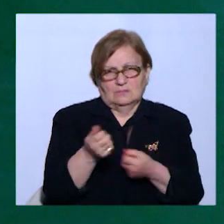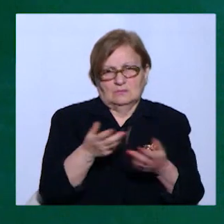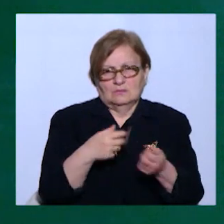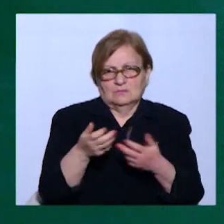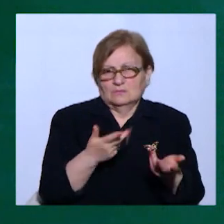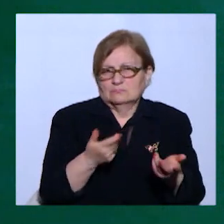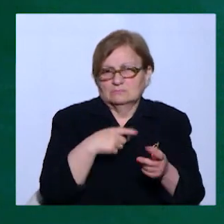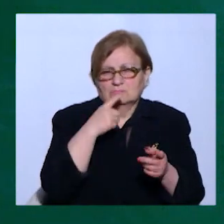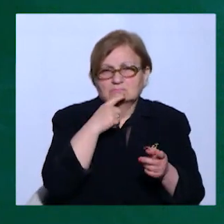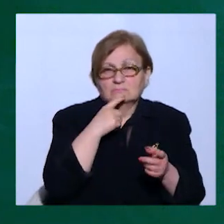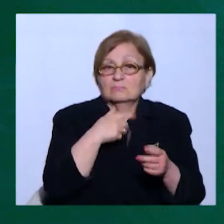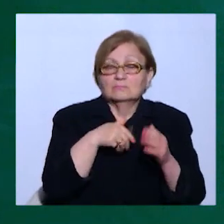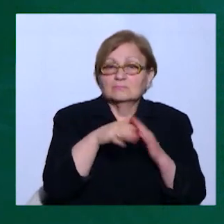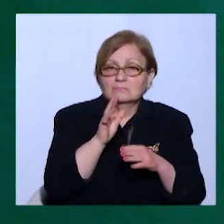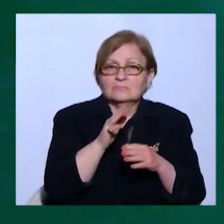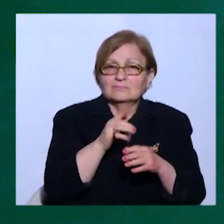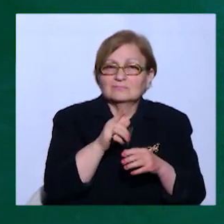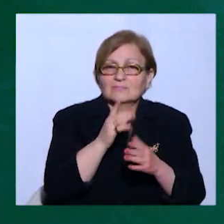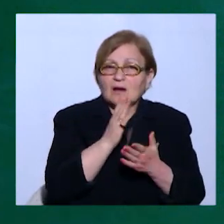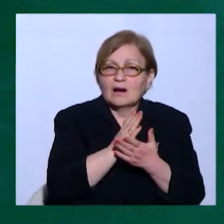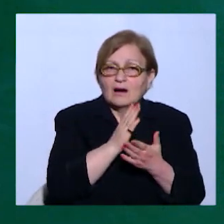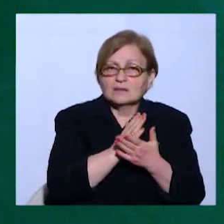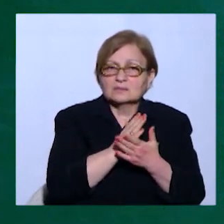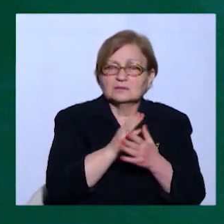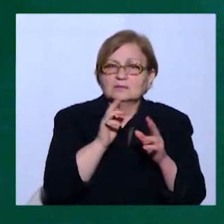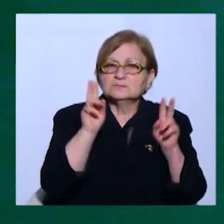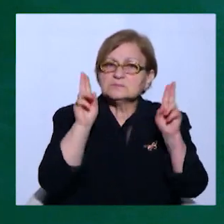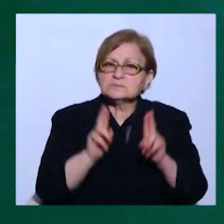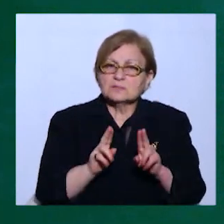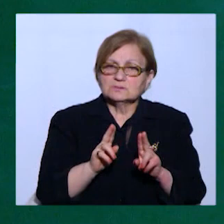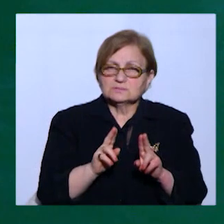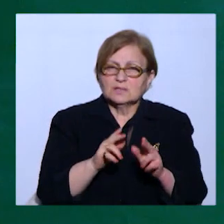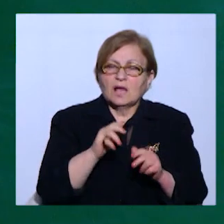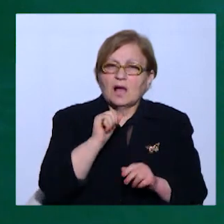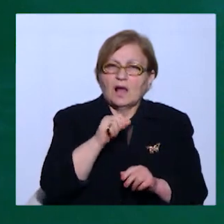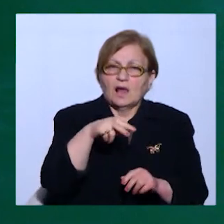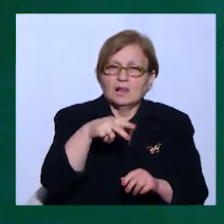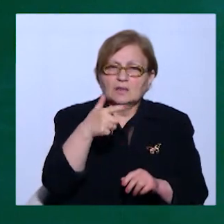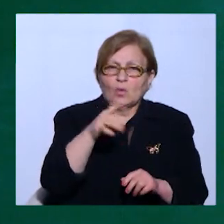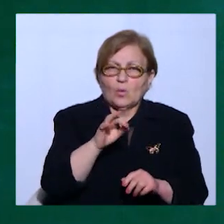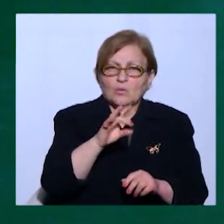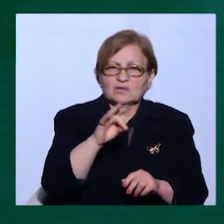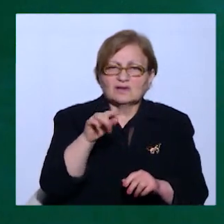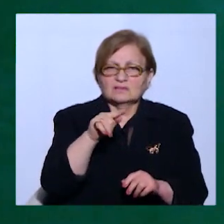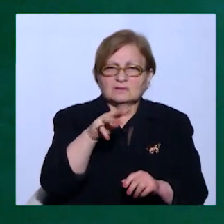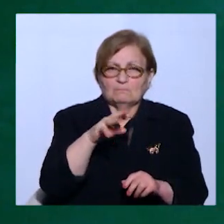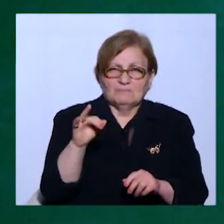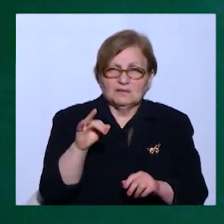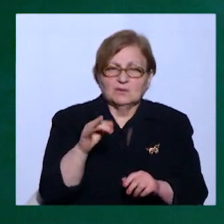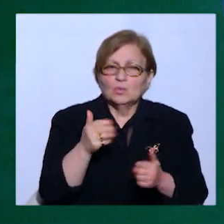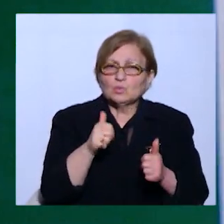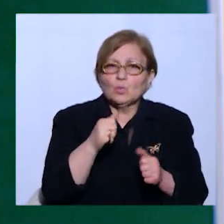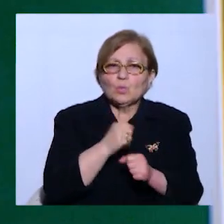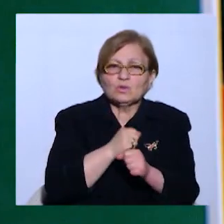დაკვირვებით, რომელია ეს. ამიტომ არსებობს ალგორითმი, წესი. ალგორითმი არის წესი მოქმედებების, რომ როგორ უნდა